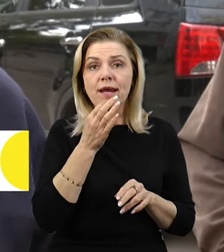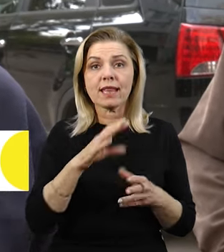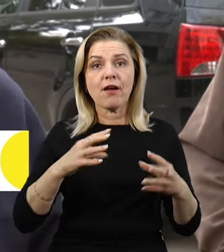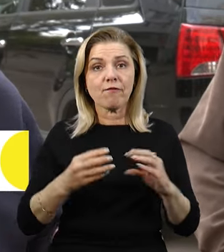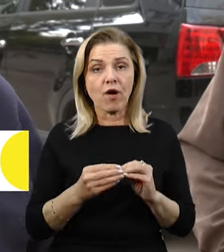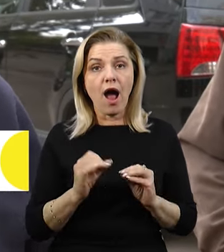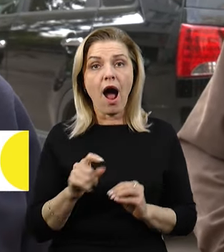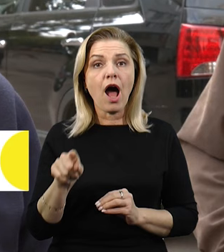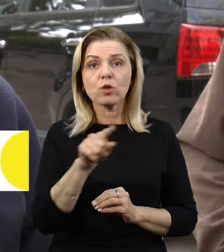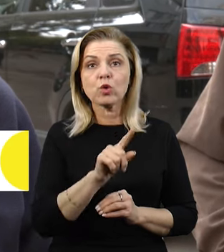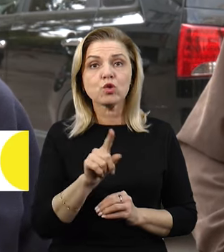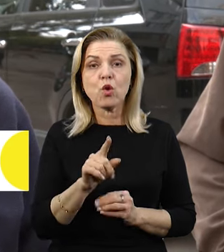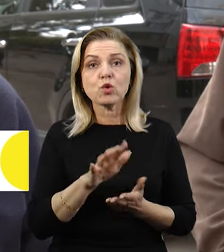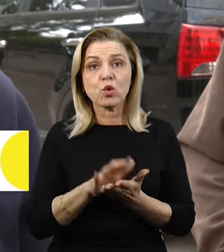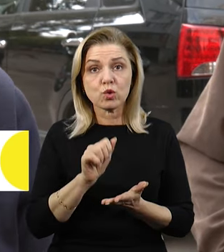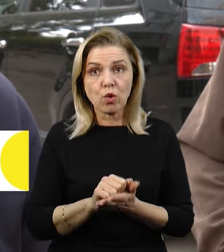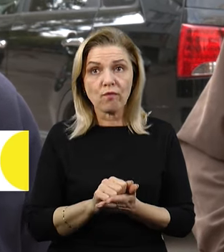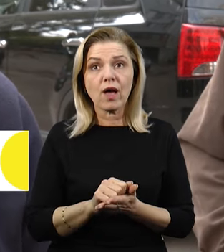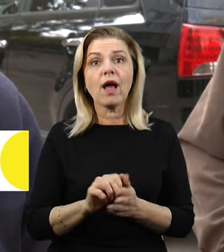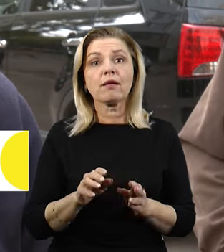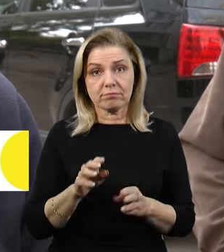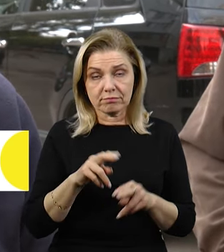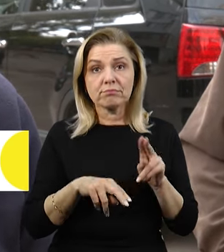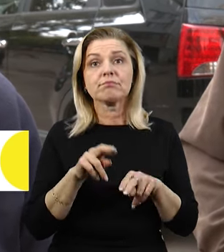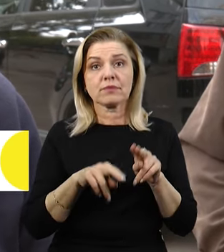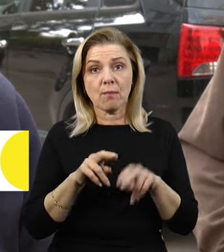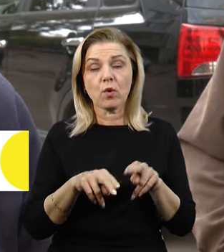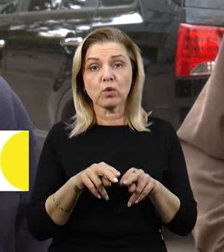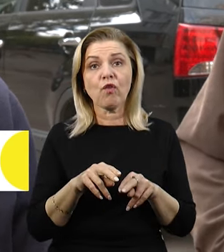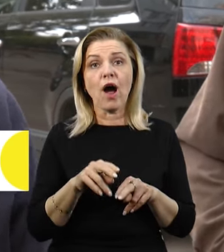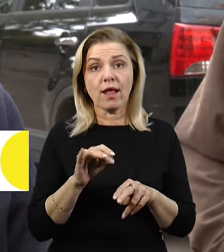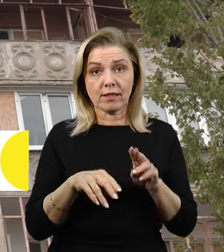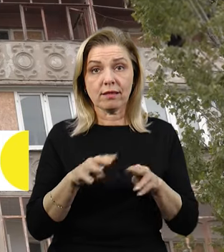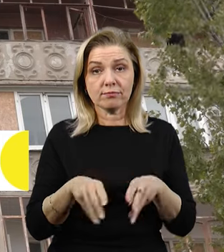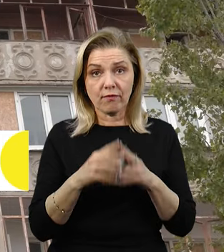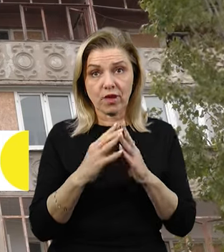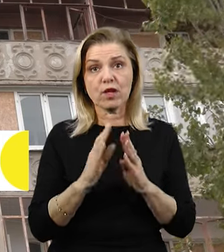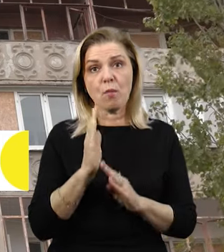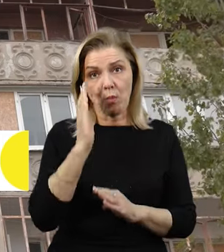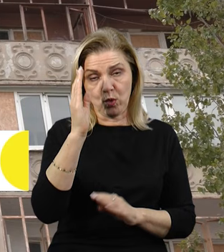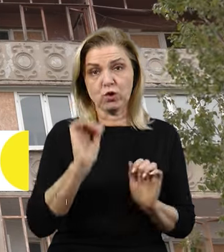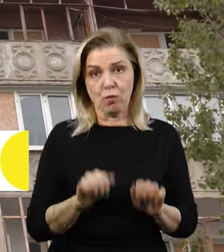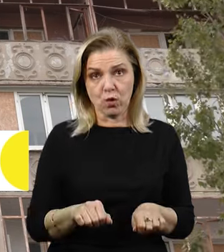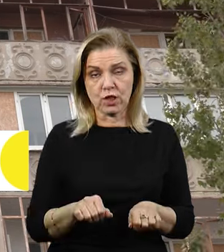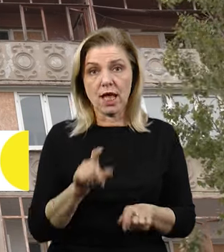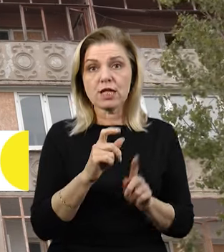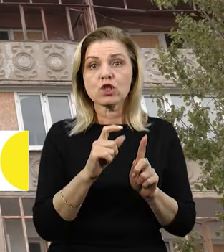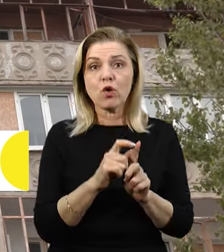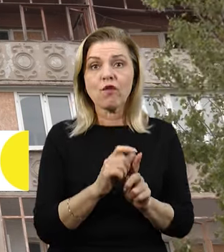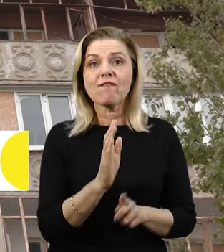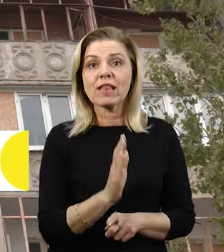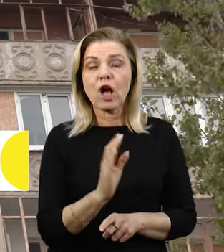зруйновані, демонтувати. І в майбутньому їх можна відновити. За словами Віталія Субуцького,